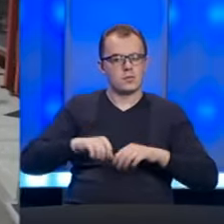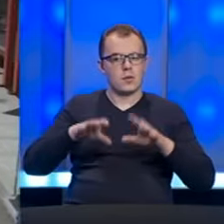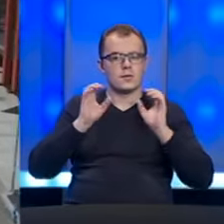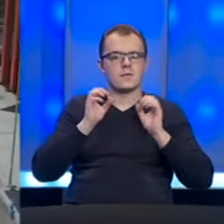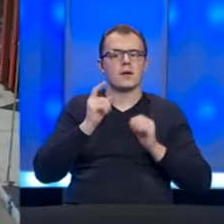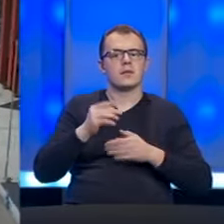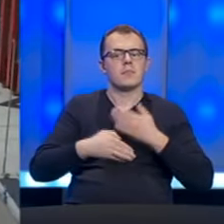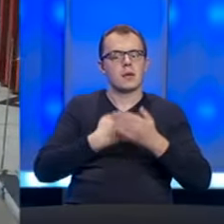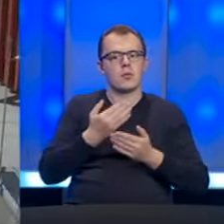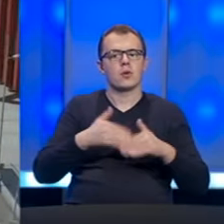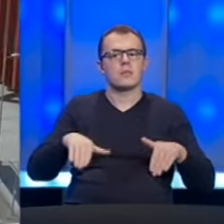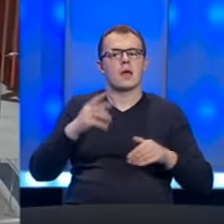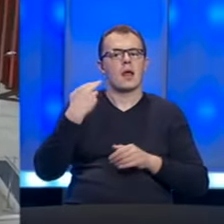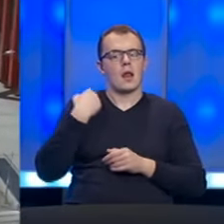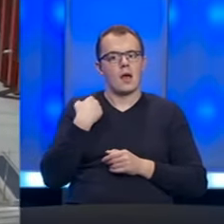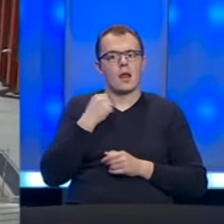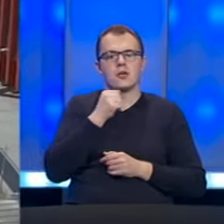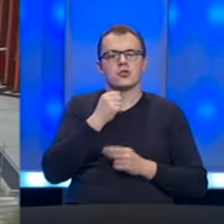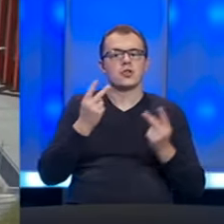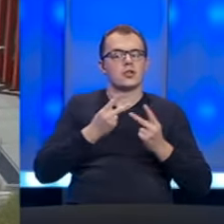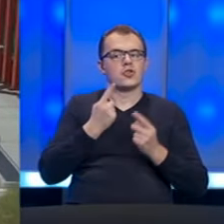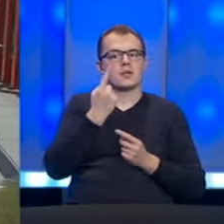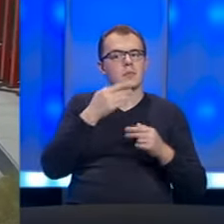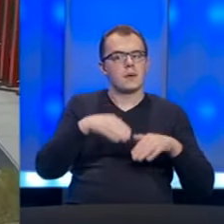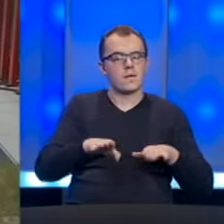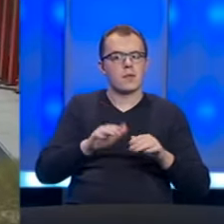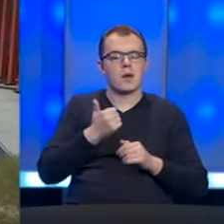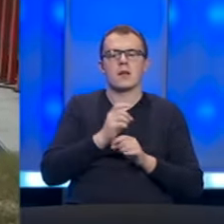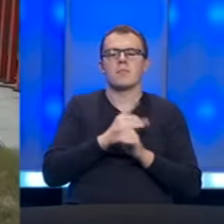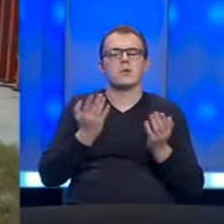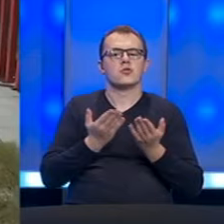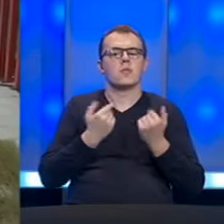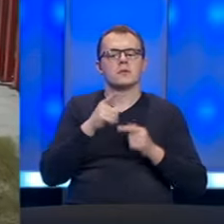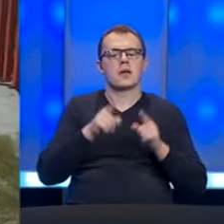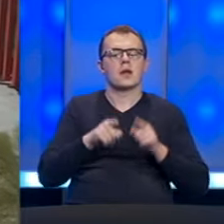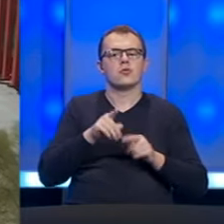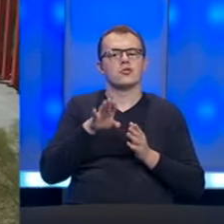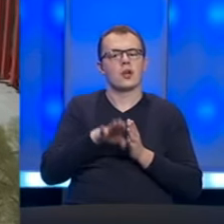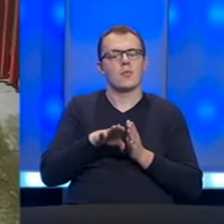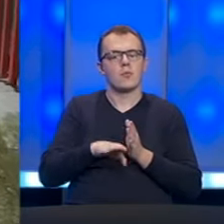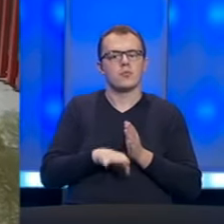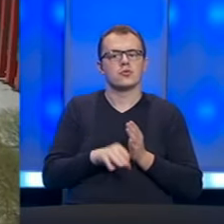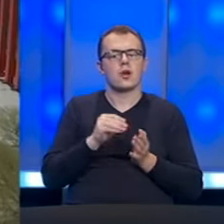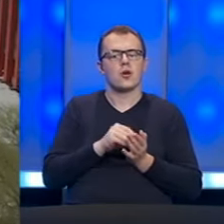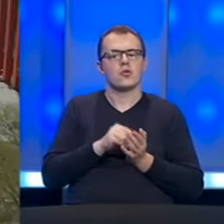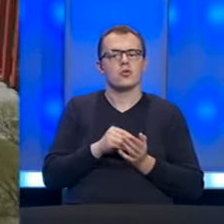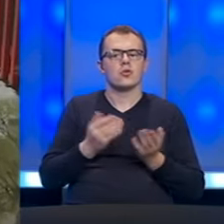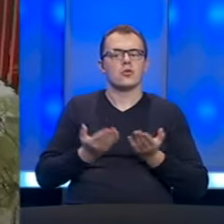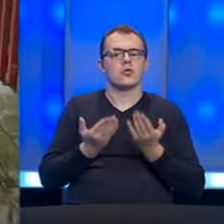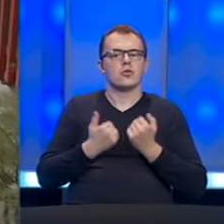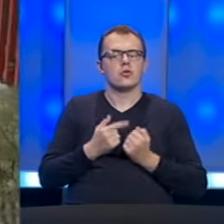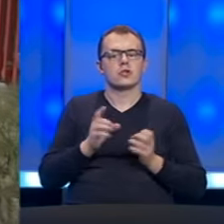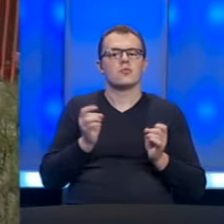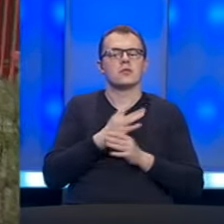shvatiti preporuke i mjere i nadležnih, čak i za 1. maj, jer bez obzira na određena popuštanja, još uvijek smo u